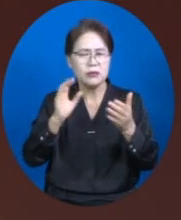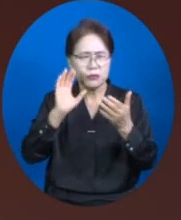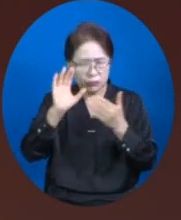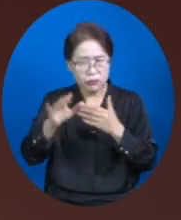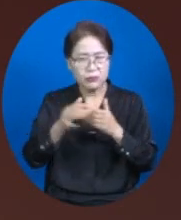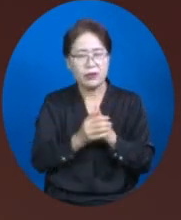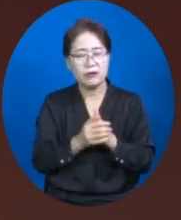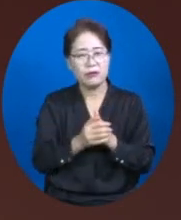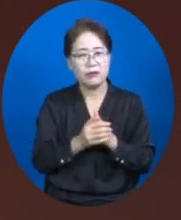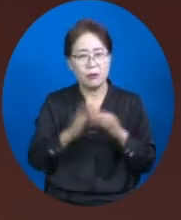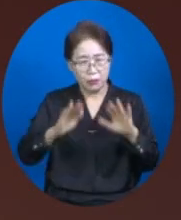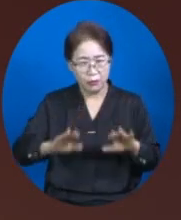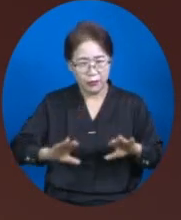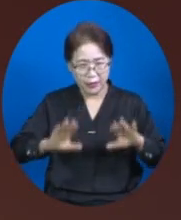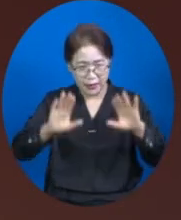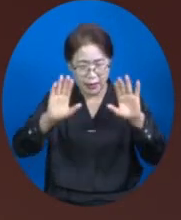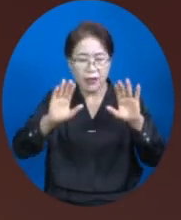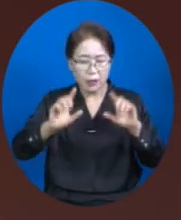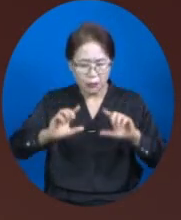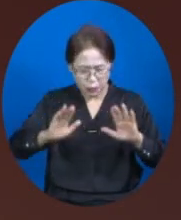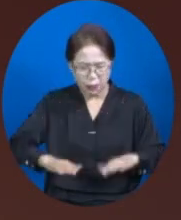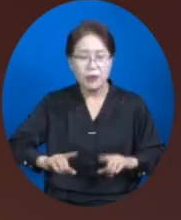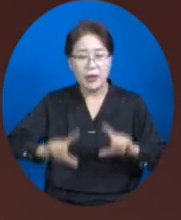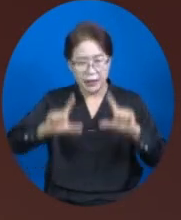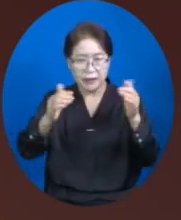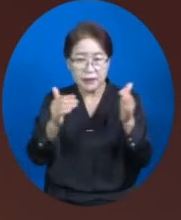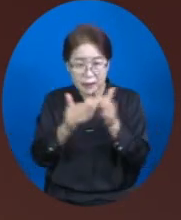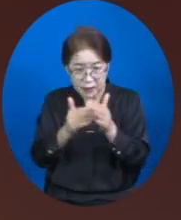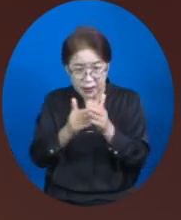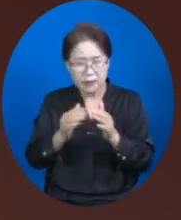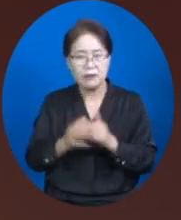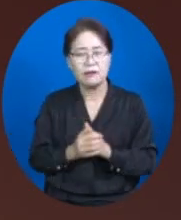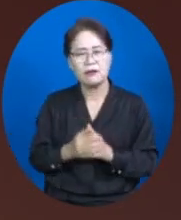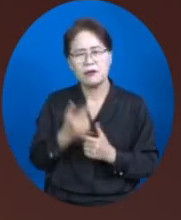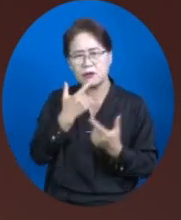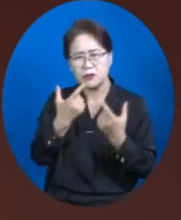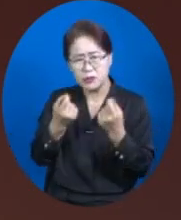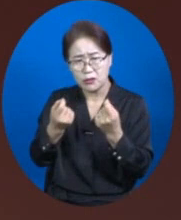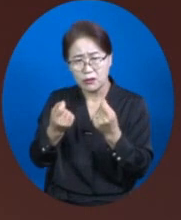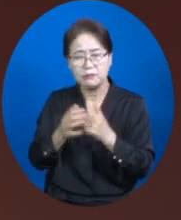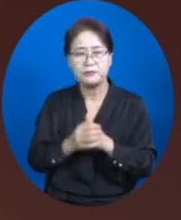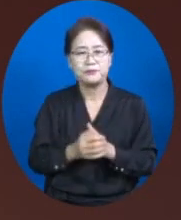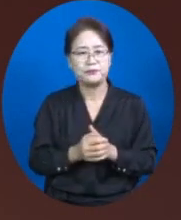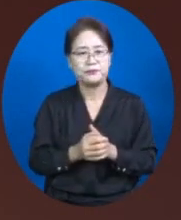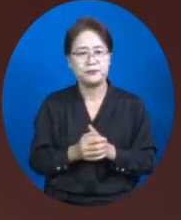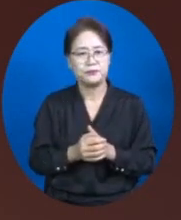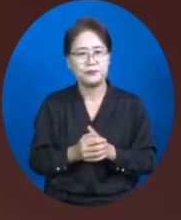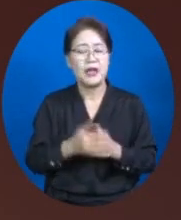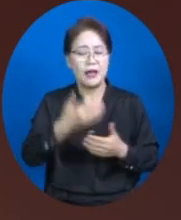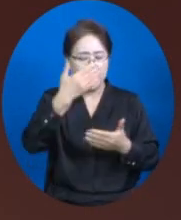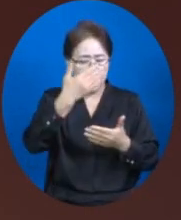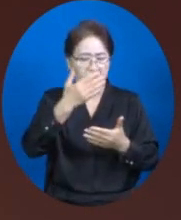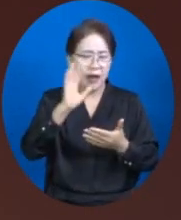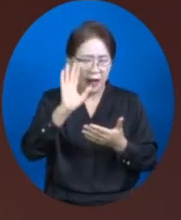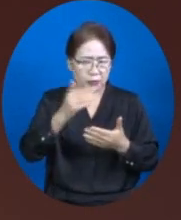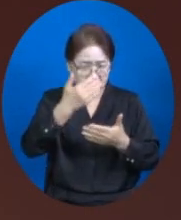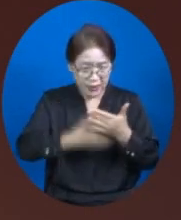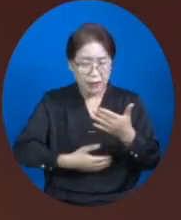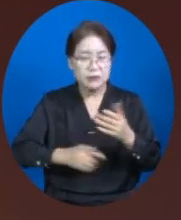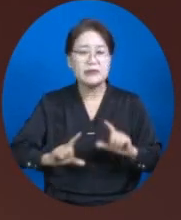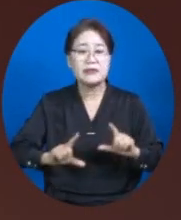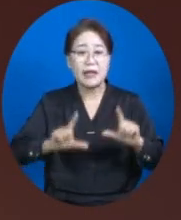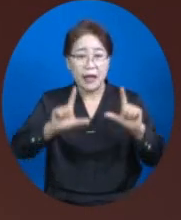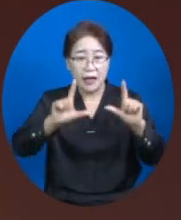가듯이 여러분 우리의 인생에도 우리의 인생에도 하나님이 허락하신 남은 날들이 있다는 거예요